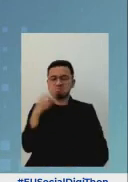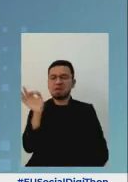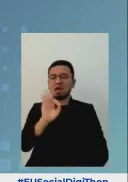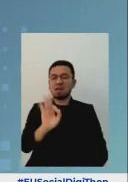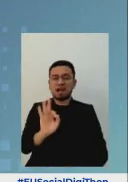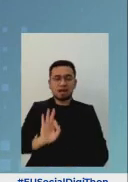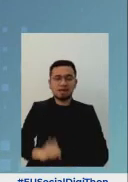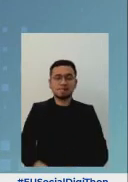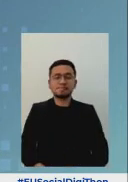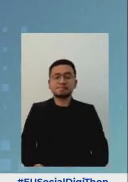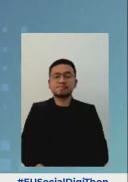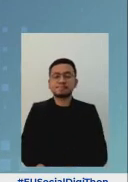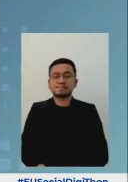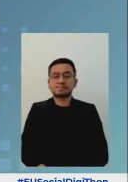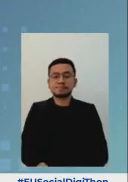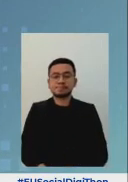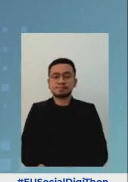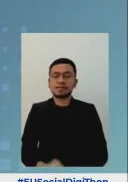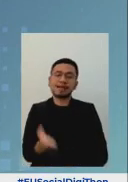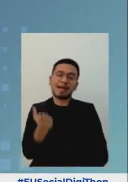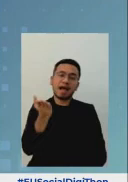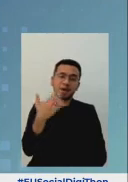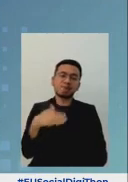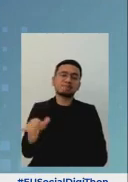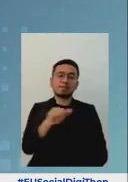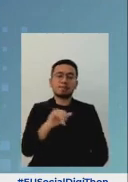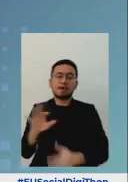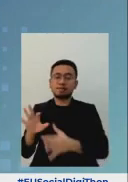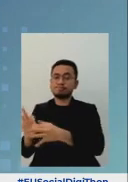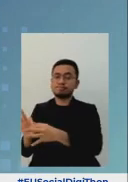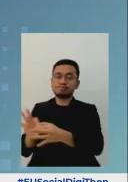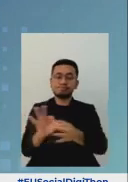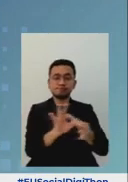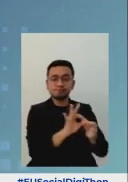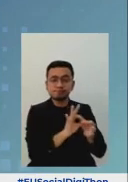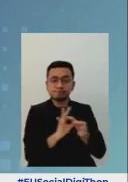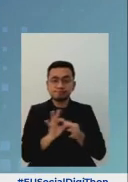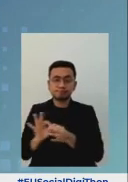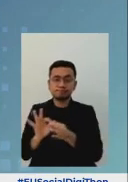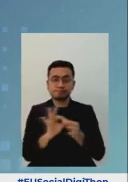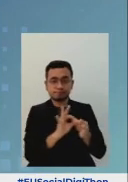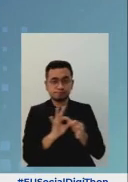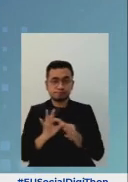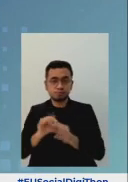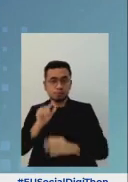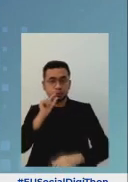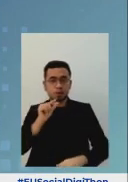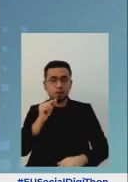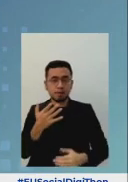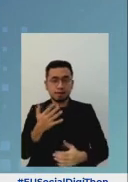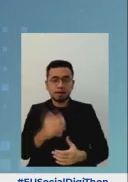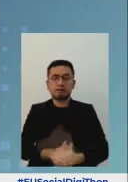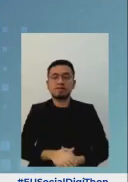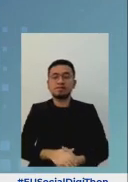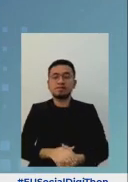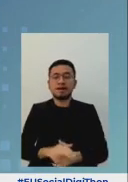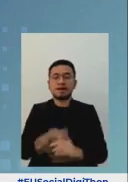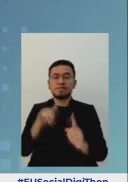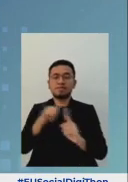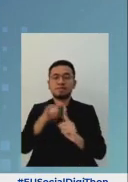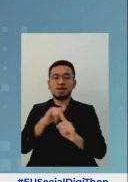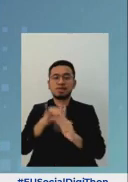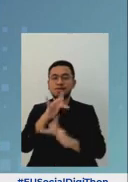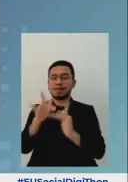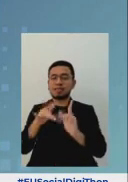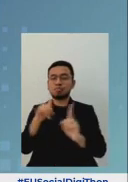bersama-sama perlu bekerja sama untuk bisa mengurangi bahkan menghilangkan cyberbullying